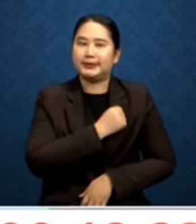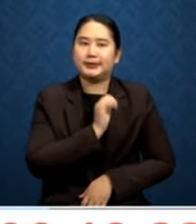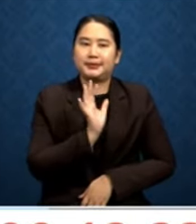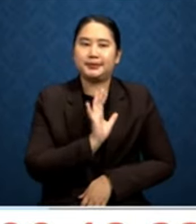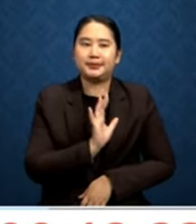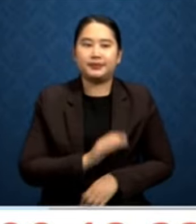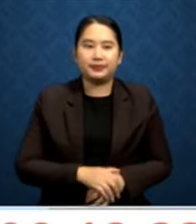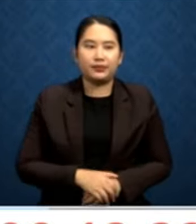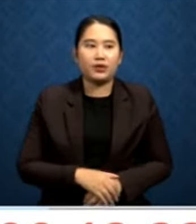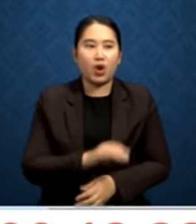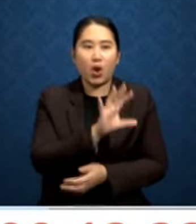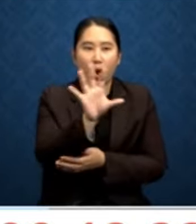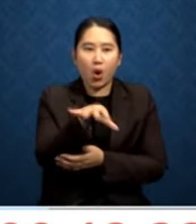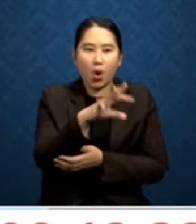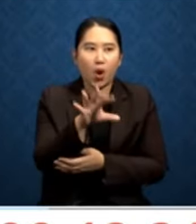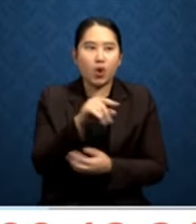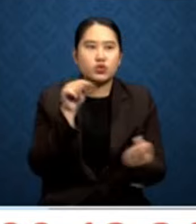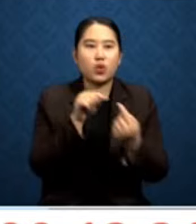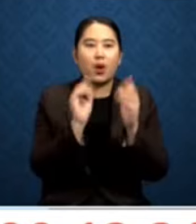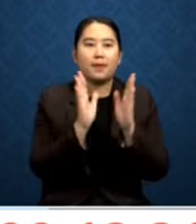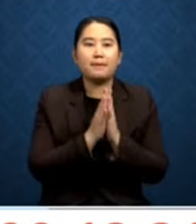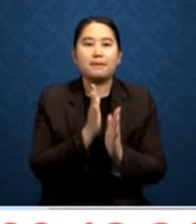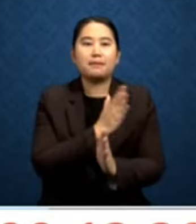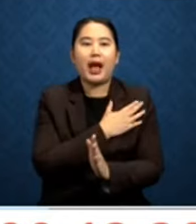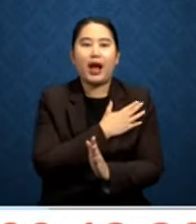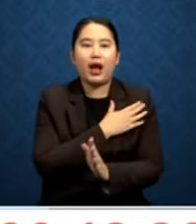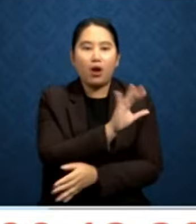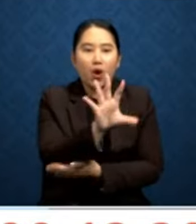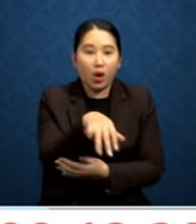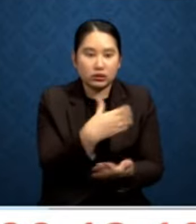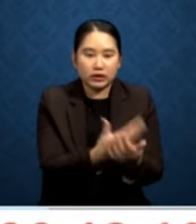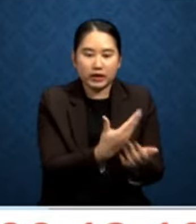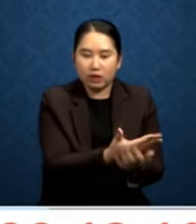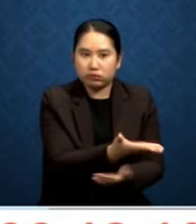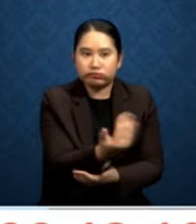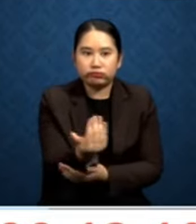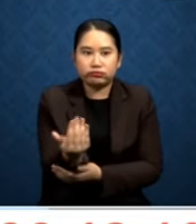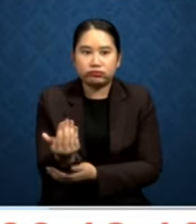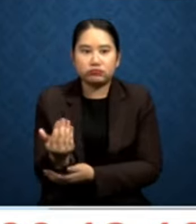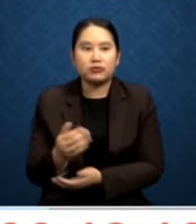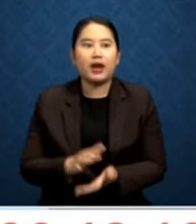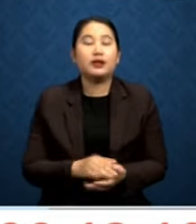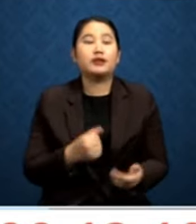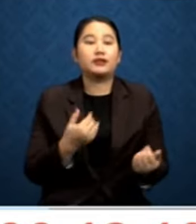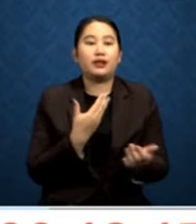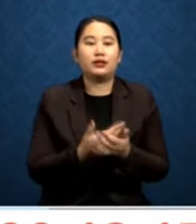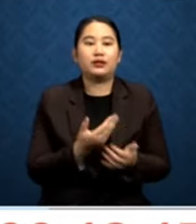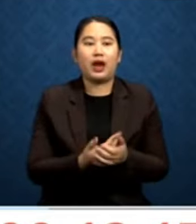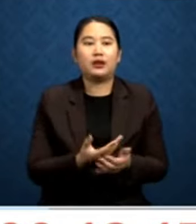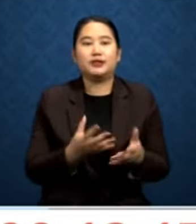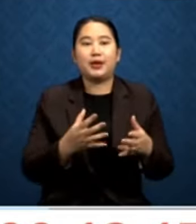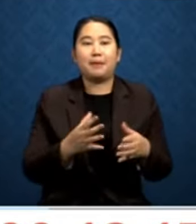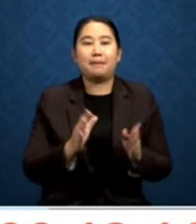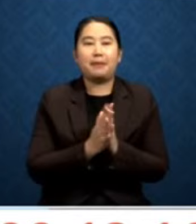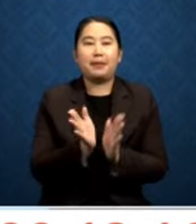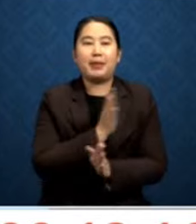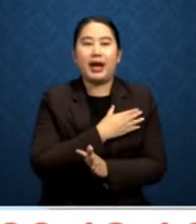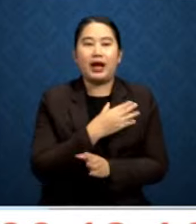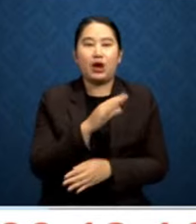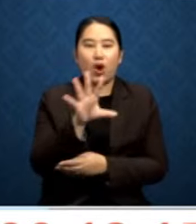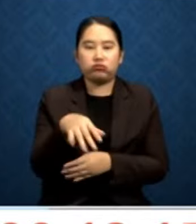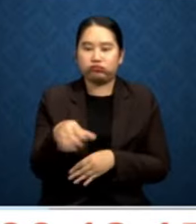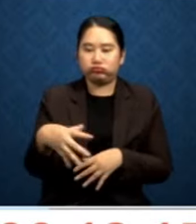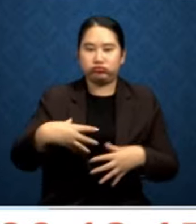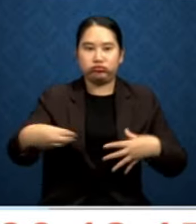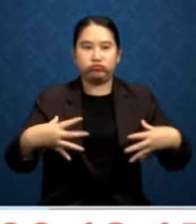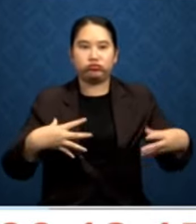คือหลอกแ้กัทั้งพระ ชวนไปลงทุนกลายเป็แรแลอดเนี่ย มันถึงต